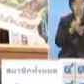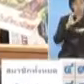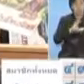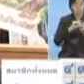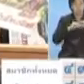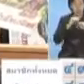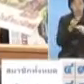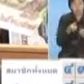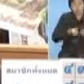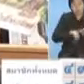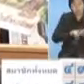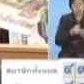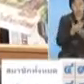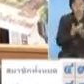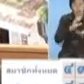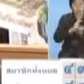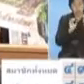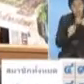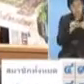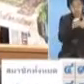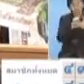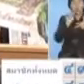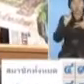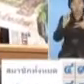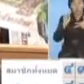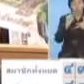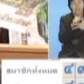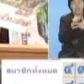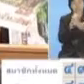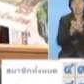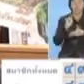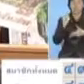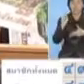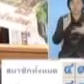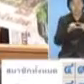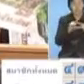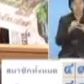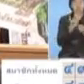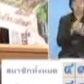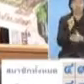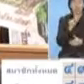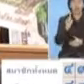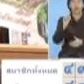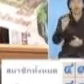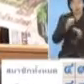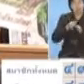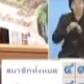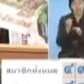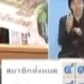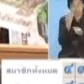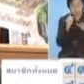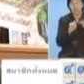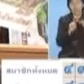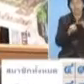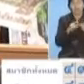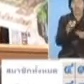จำนำข้าวมีแหล่งเงิน3แหล่งฮะ1เงินกู้1นะฮะเงินกู้2เป็นเงินของธกส.และ3เป็นเงินจากการระบายข้